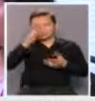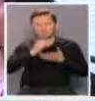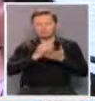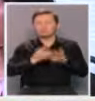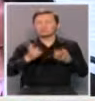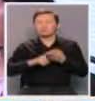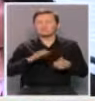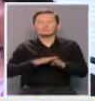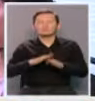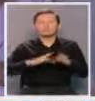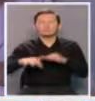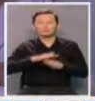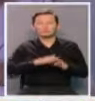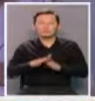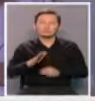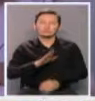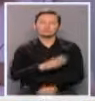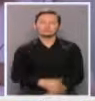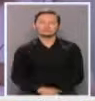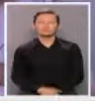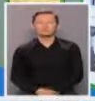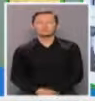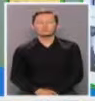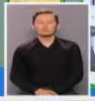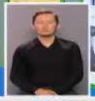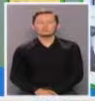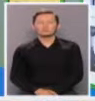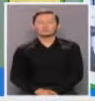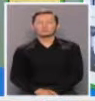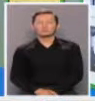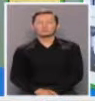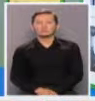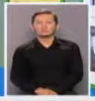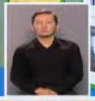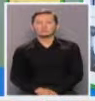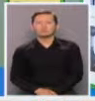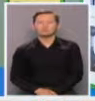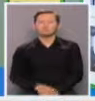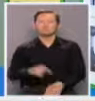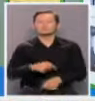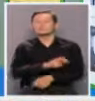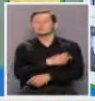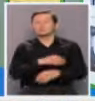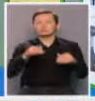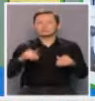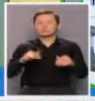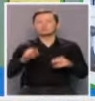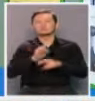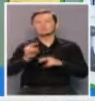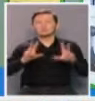алынған жүйе аудан бойынша жүзеге аспақ. Атырау медицина колледжінің оқытушылары